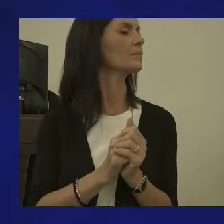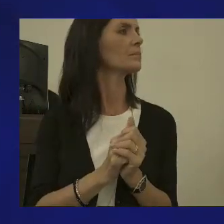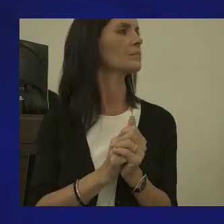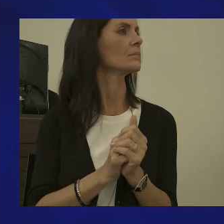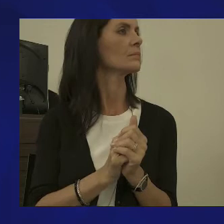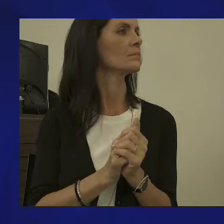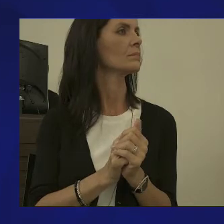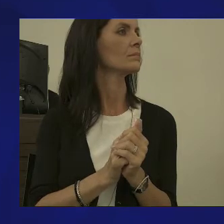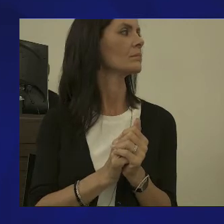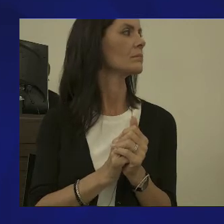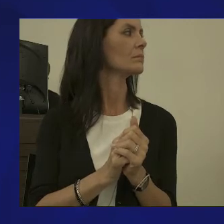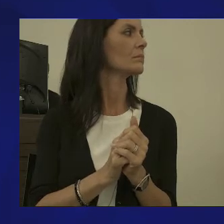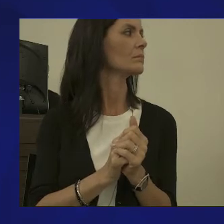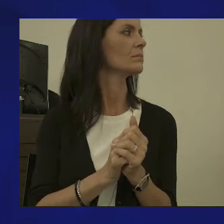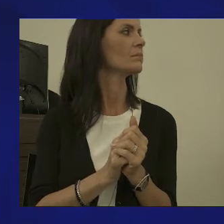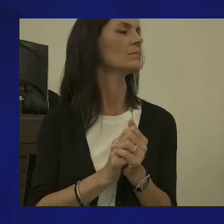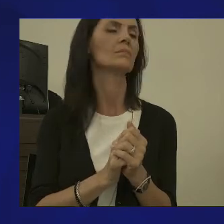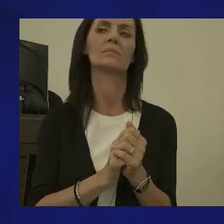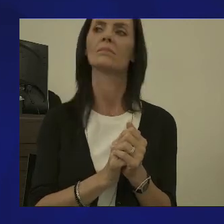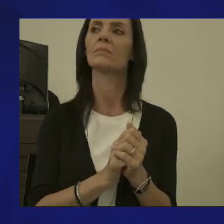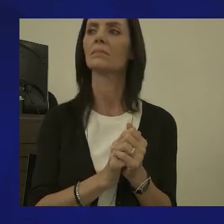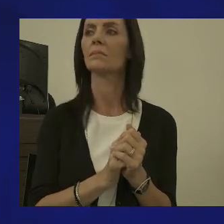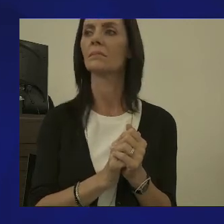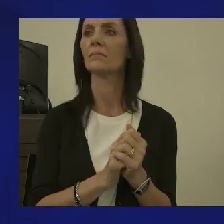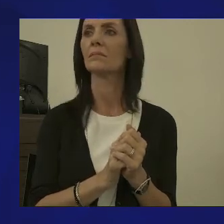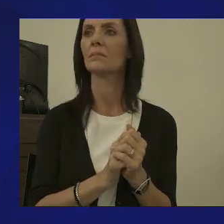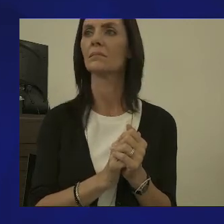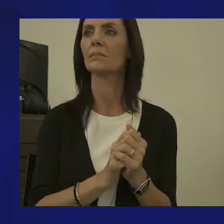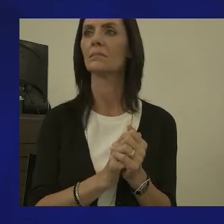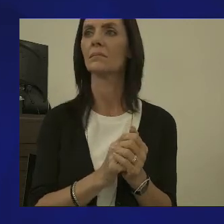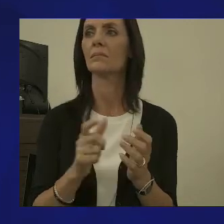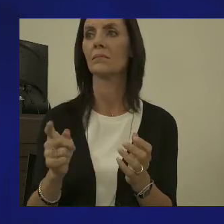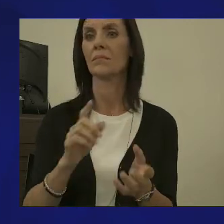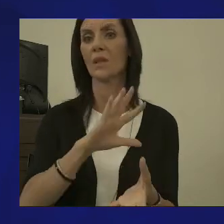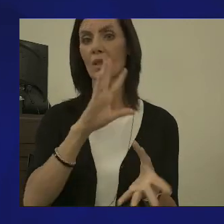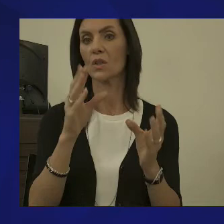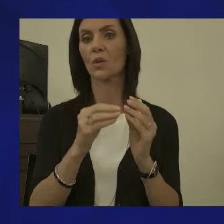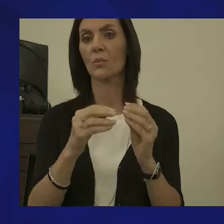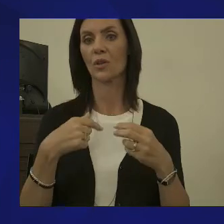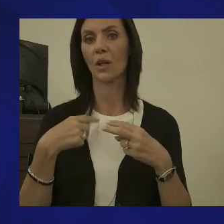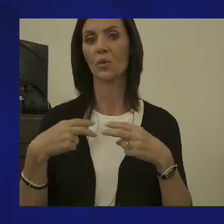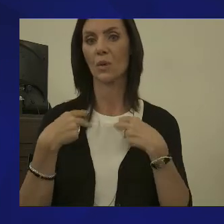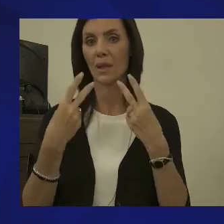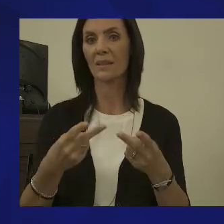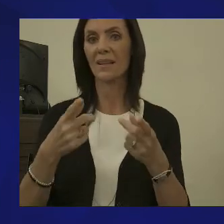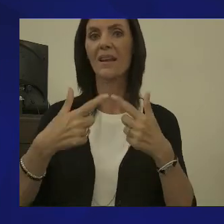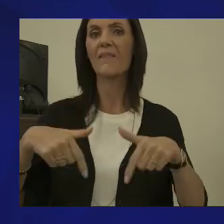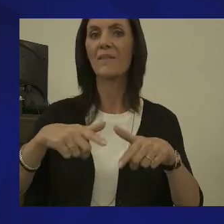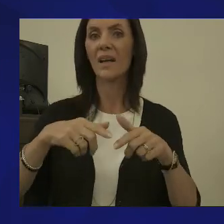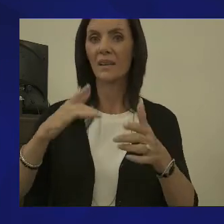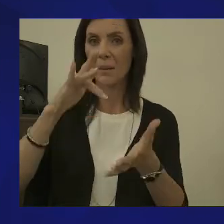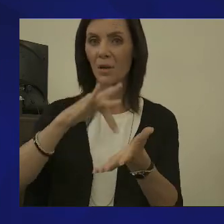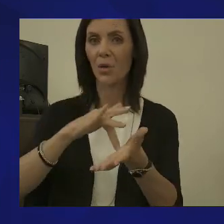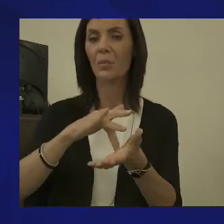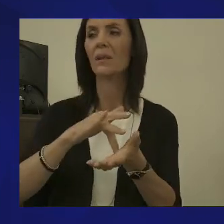שצריך, בסיכום עם מוטי ועם מיכי, סוכם שנחזיר את זה לוועדה המקומית, ומוטי מסיר